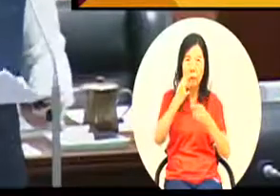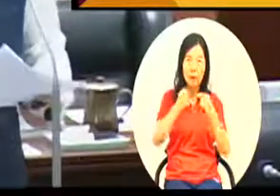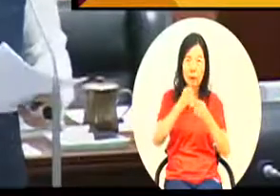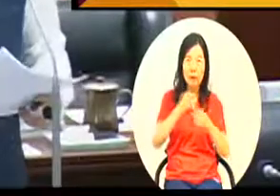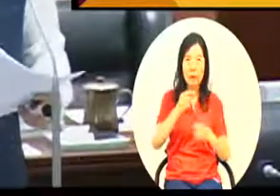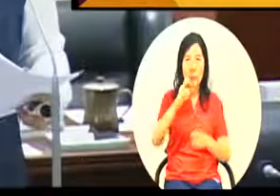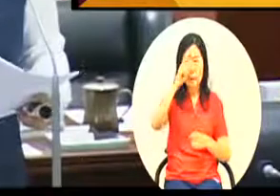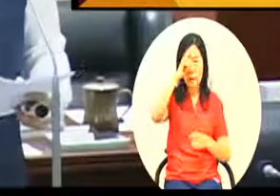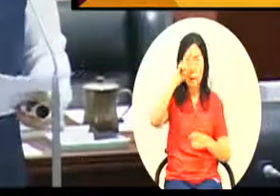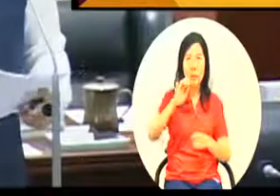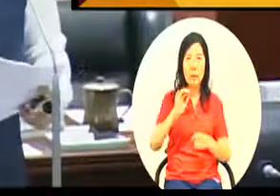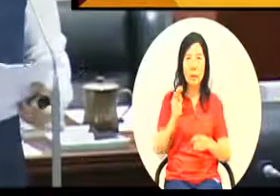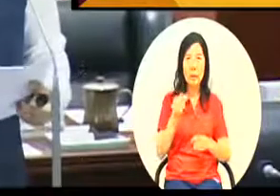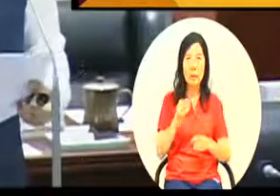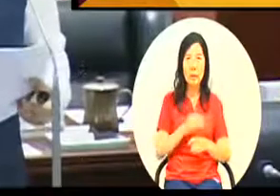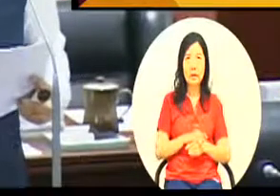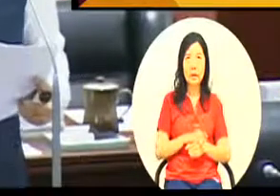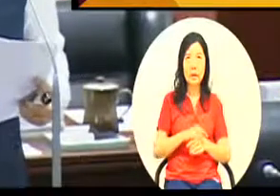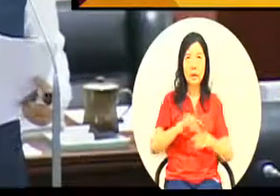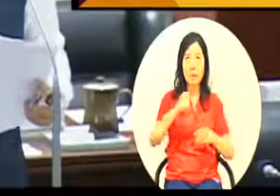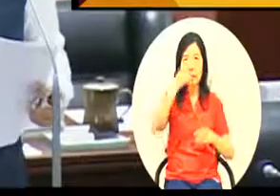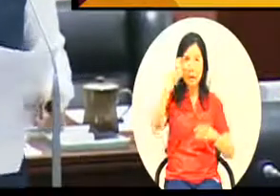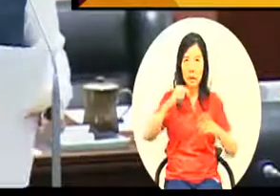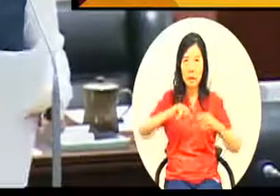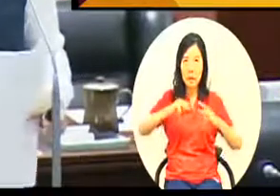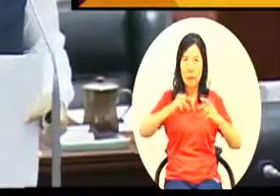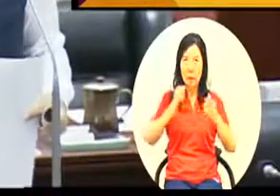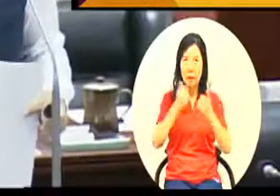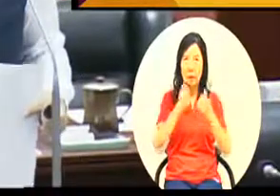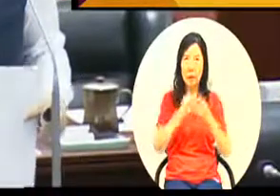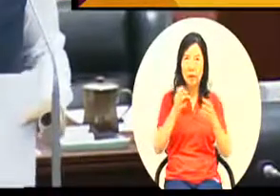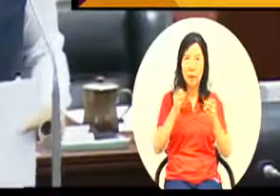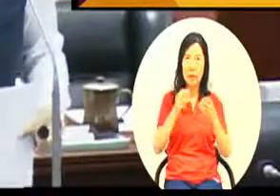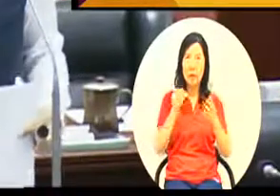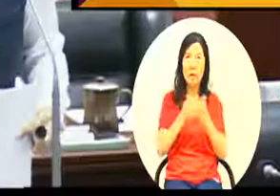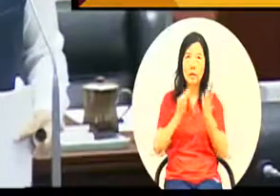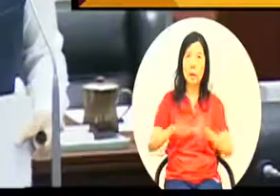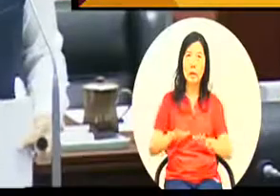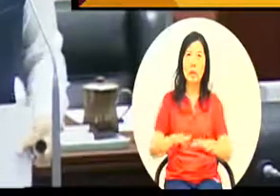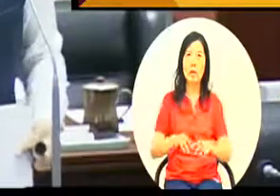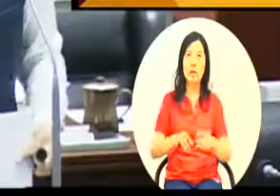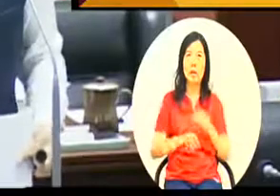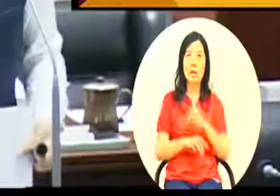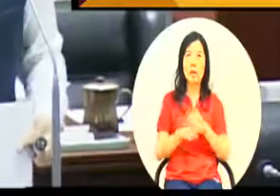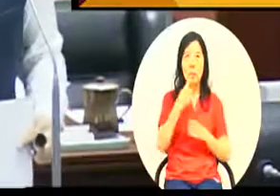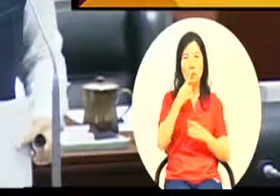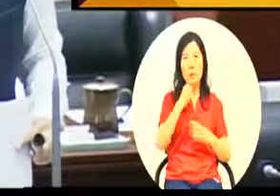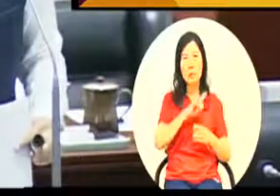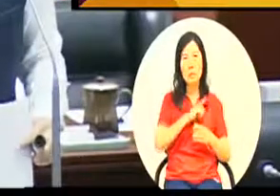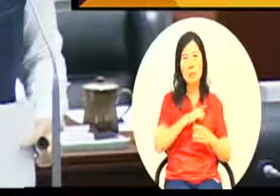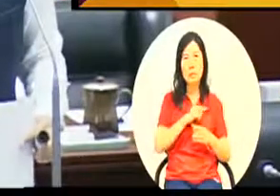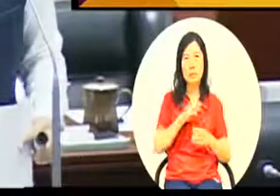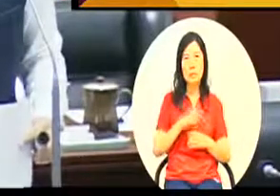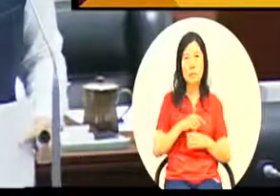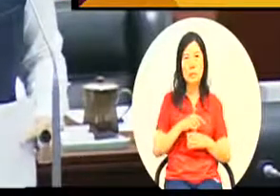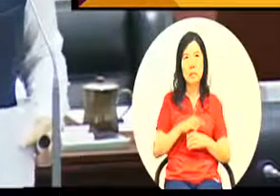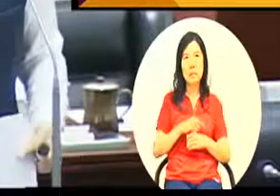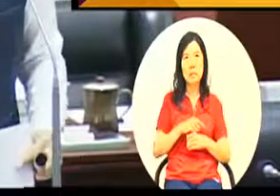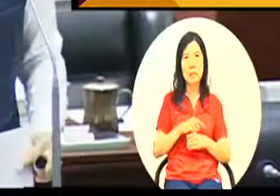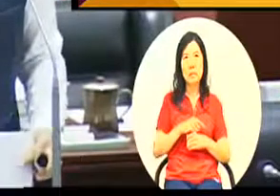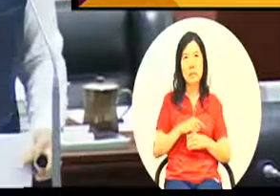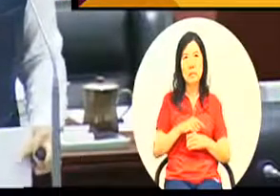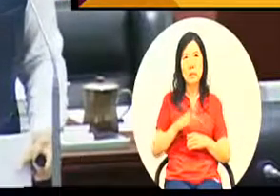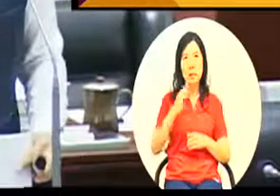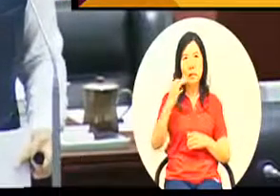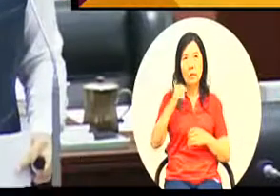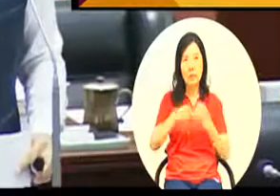想。可是呢？司改会讨论到现在，基本上不只是我个人，我们几个